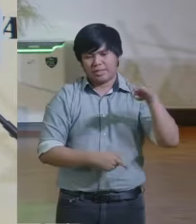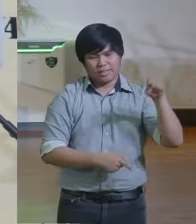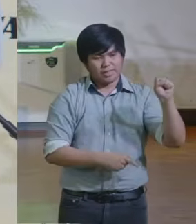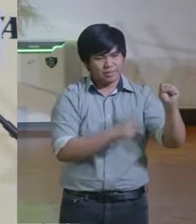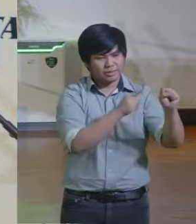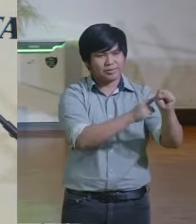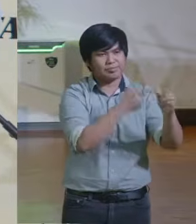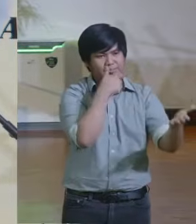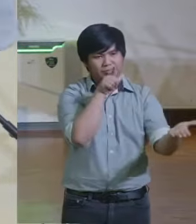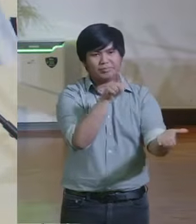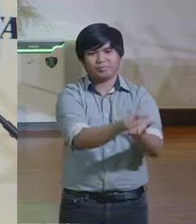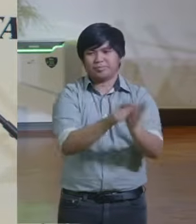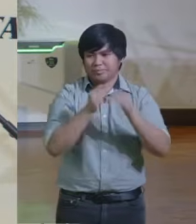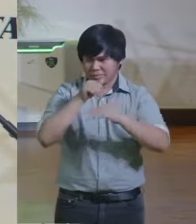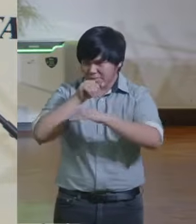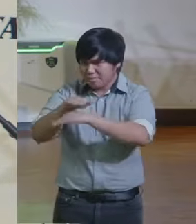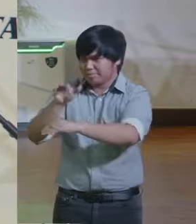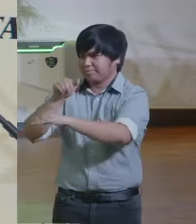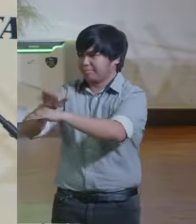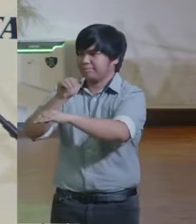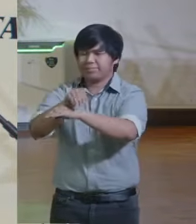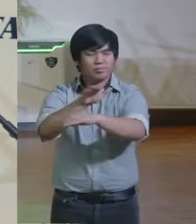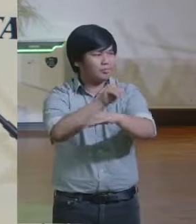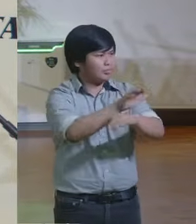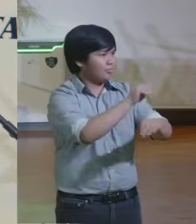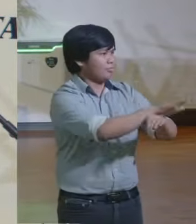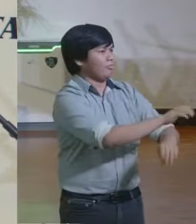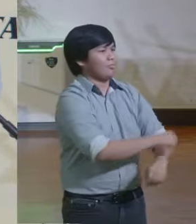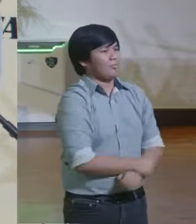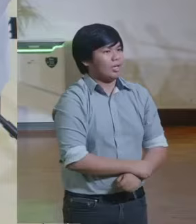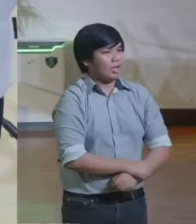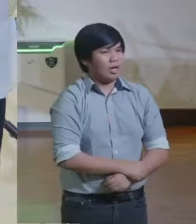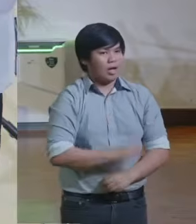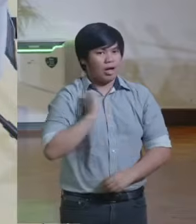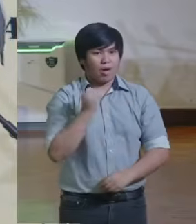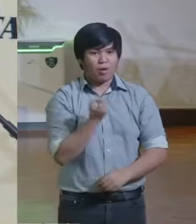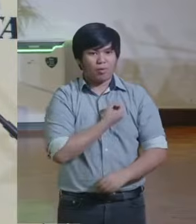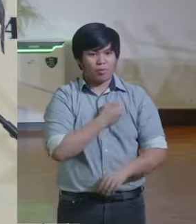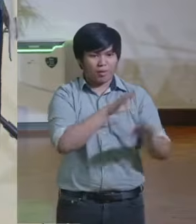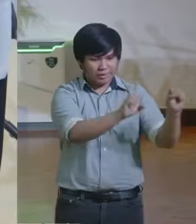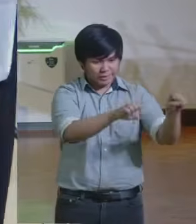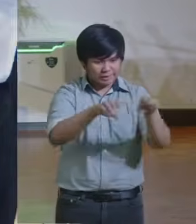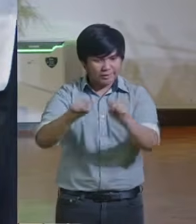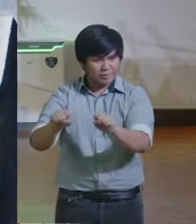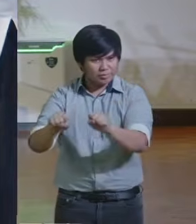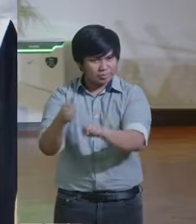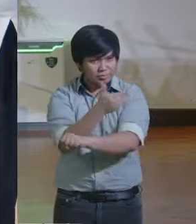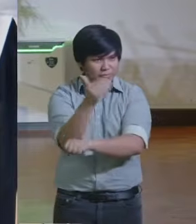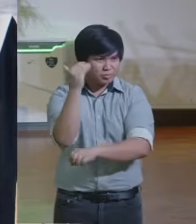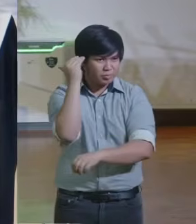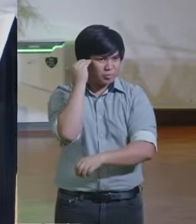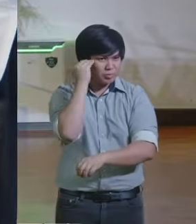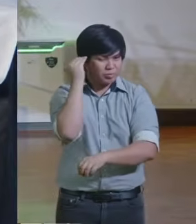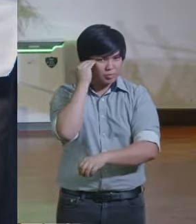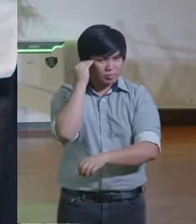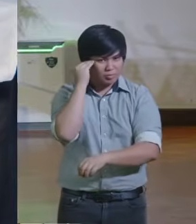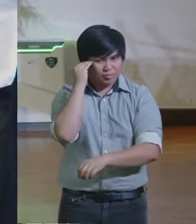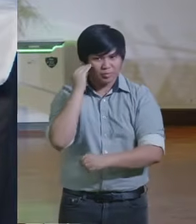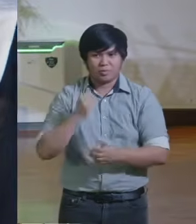No? Yung pong nag-a-attend ng ating Sunday Bible School, alam nyo to, yung